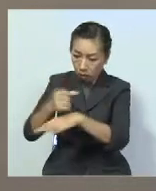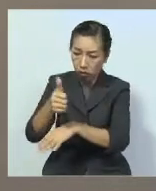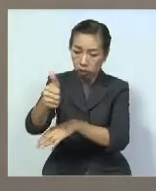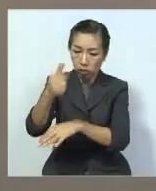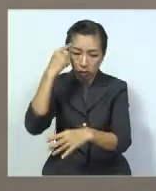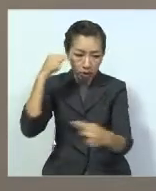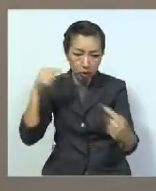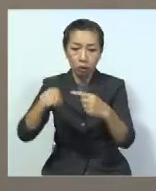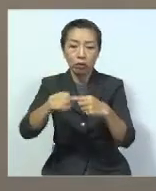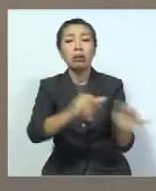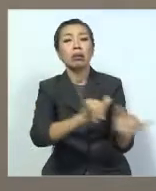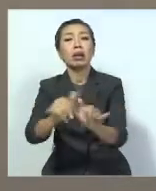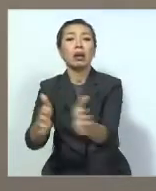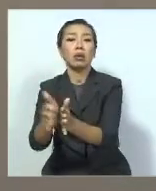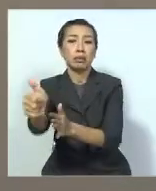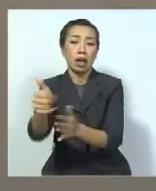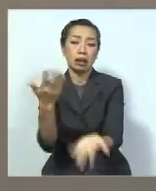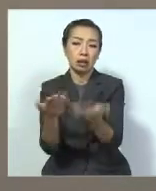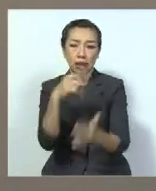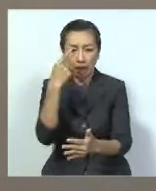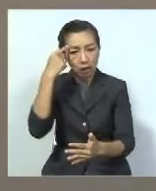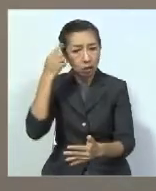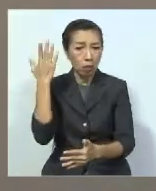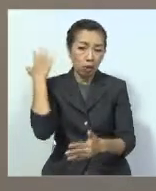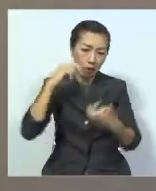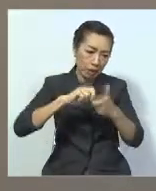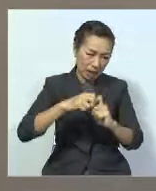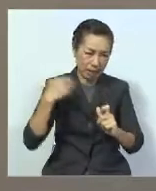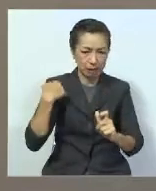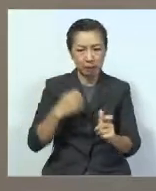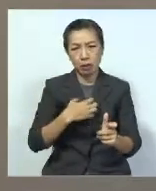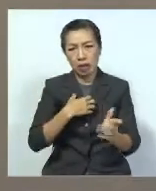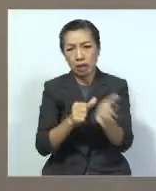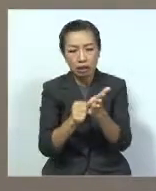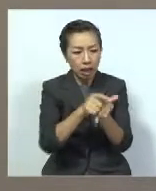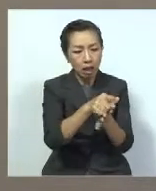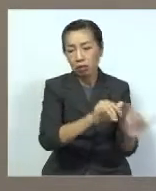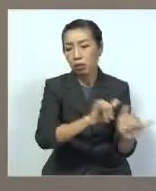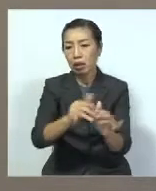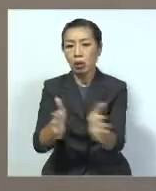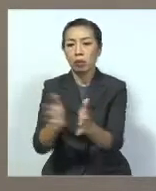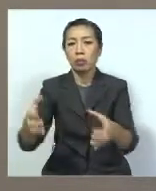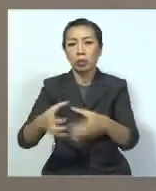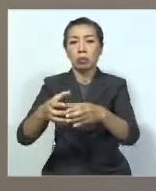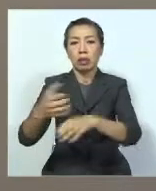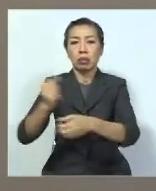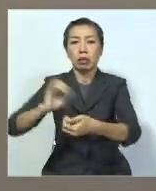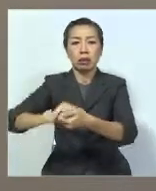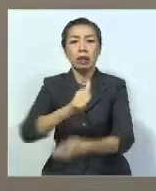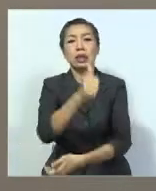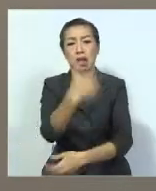ก้ไขปัญหาข้อบกพร่องต่างๆที่มันเกิดขึ้นในอดีตที่ผ่านมาก็นั้นก็ถือว่าเป็นสิ่งที่ดีที่เขาไม่ร่วมมือกับพรรคการเมืองใดพรรคการเมืองหนึ่งนะ